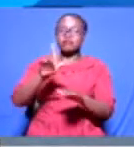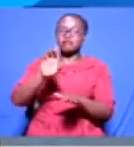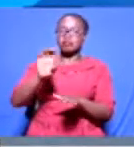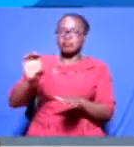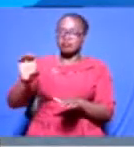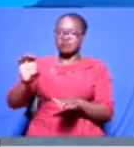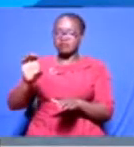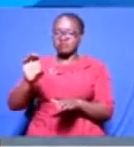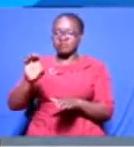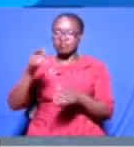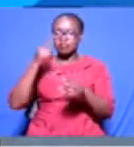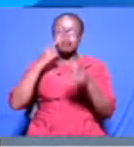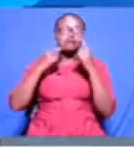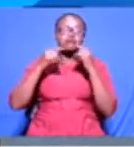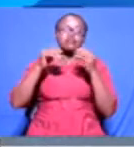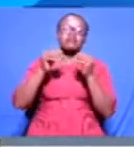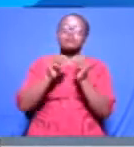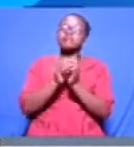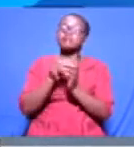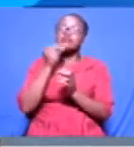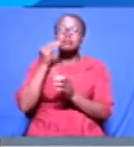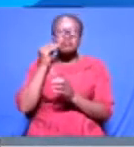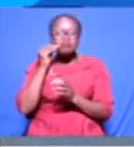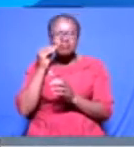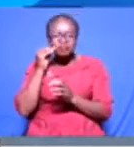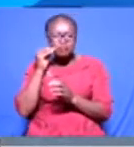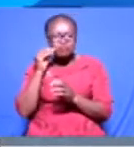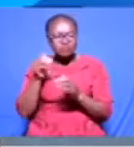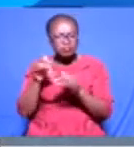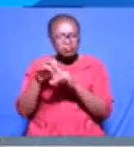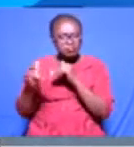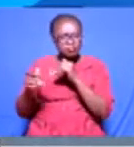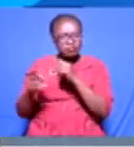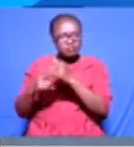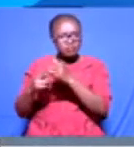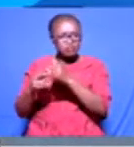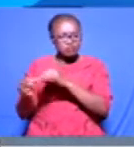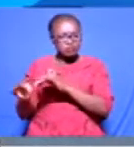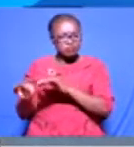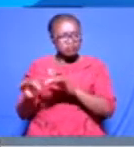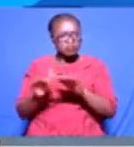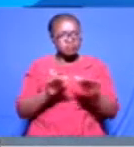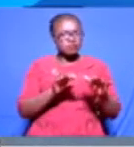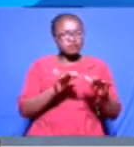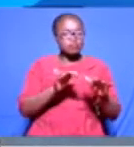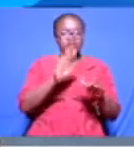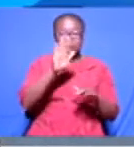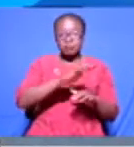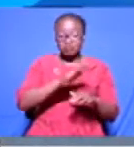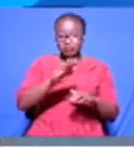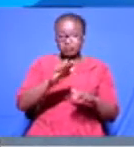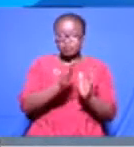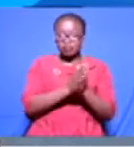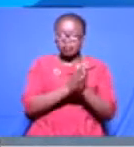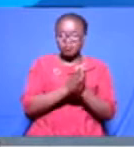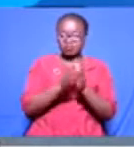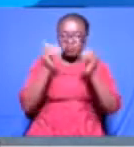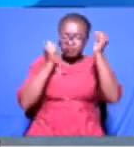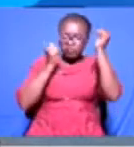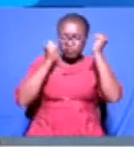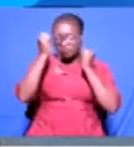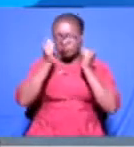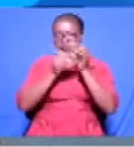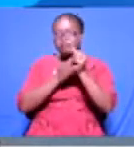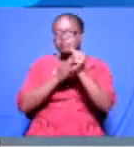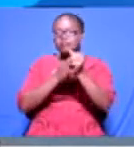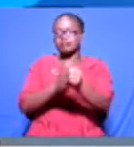saa moja kasoro dakika kumi na kuelekea kwenye majengo ya bunge kwenye shughuli ilioambatana na mpangilio wa vikosi vya kijeshi vya Kenya.